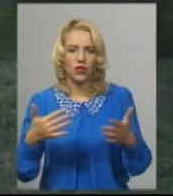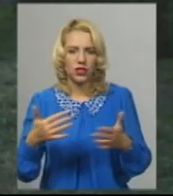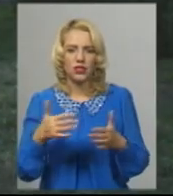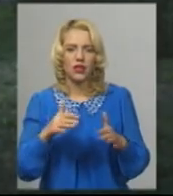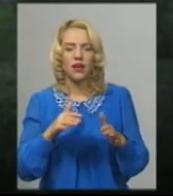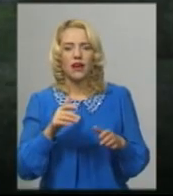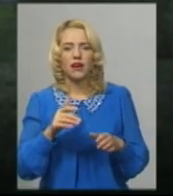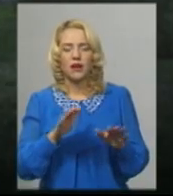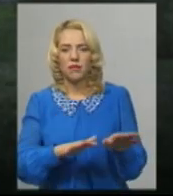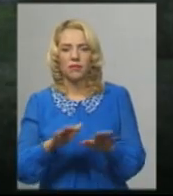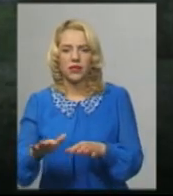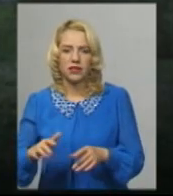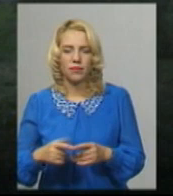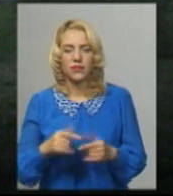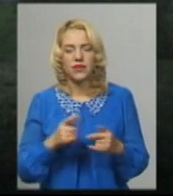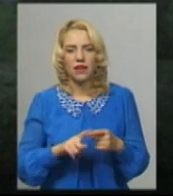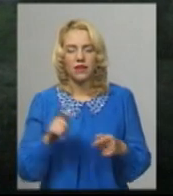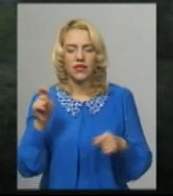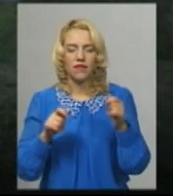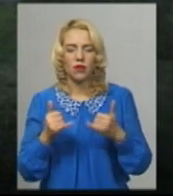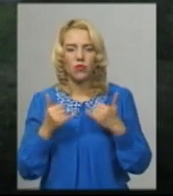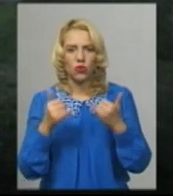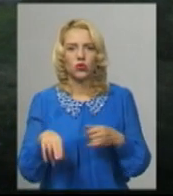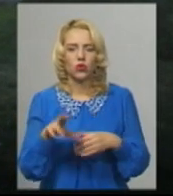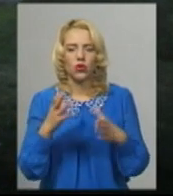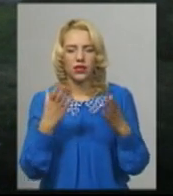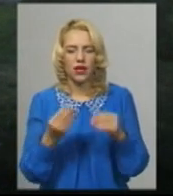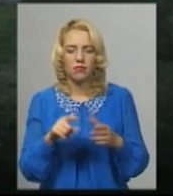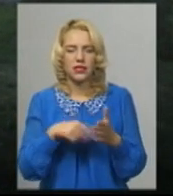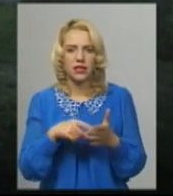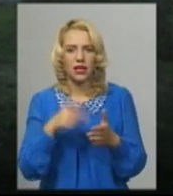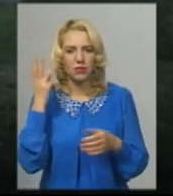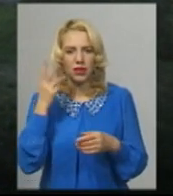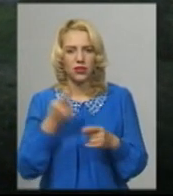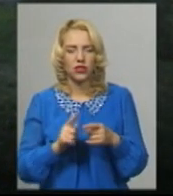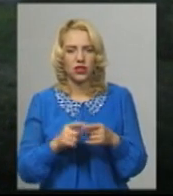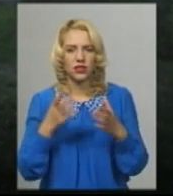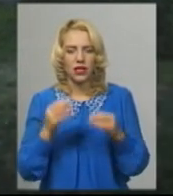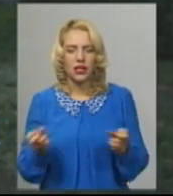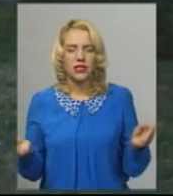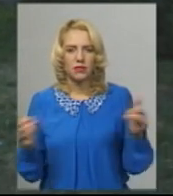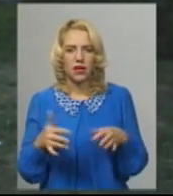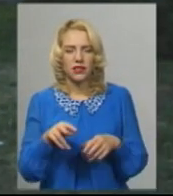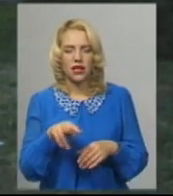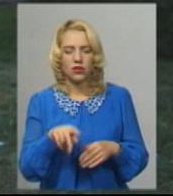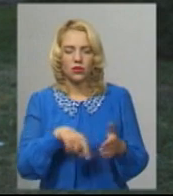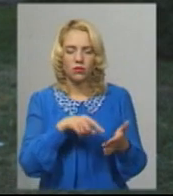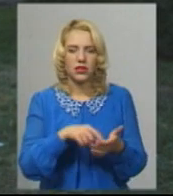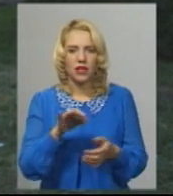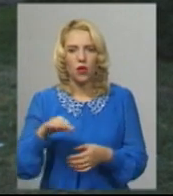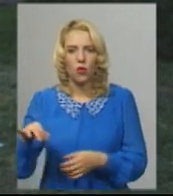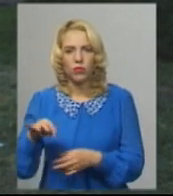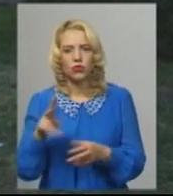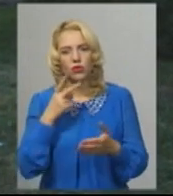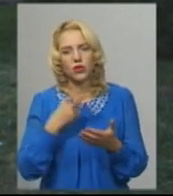Фестиваль приурочений до Дня міста Хмельницького. В ці дні збираються літератори нашого міста, області, для того, щоб показати свої